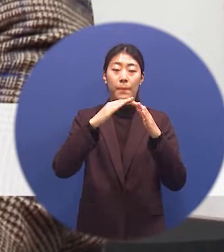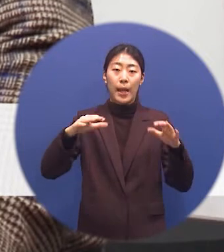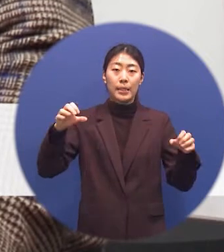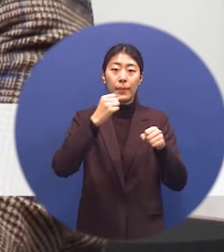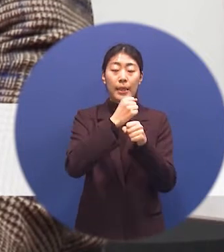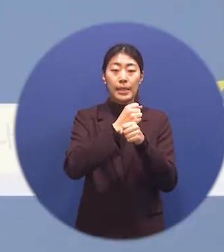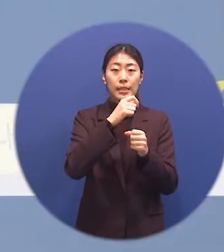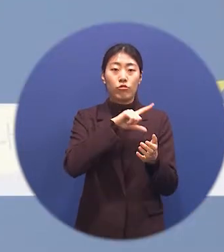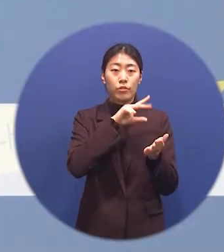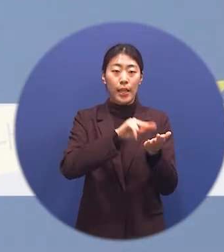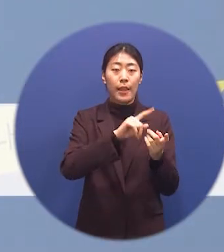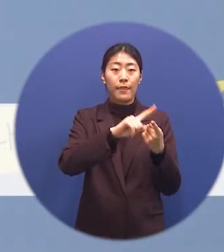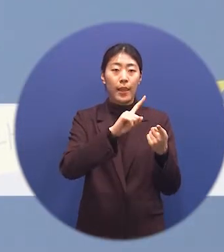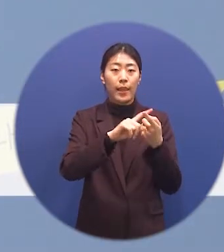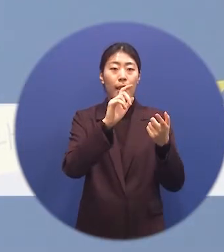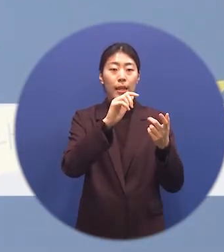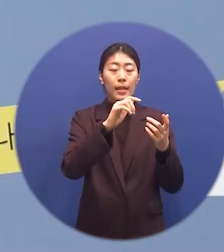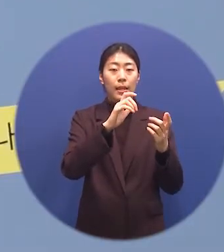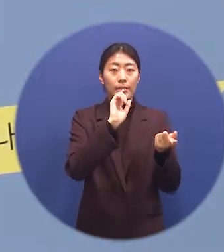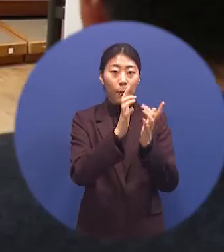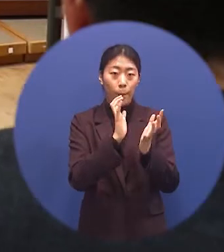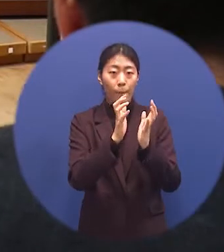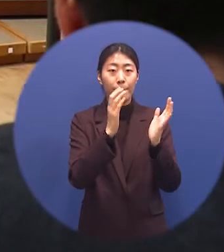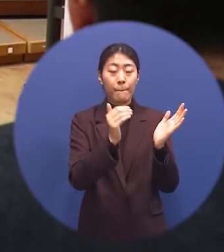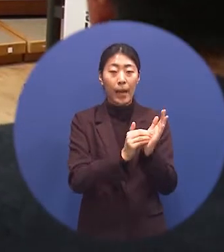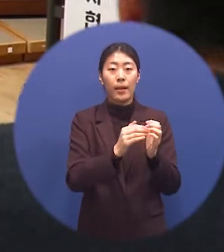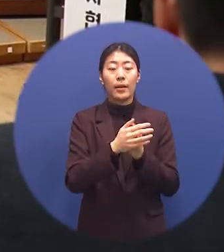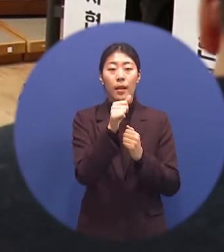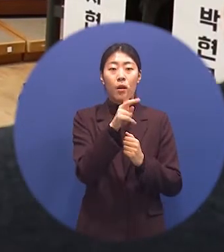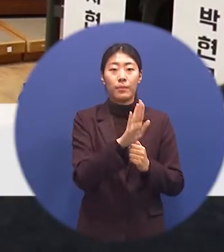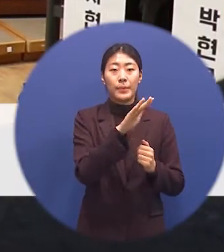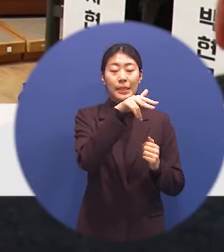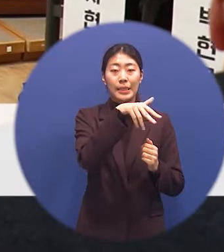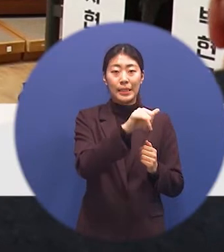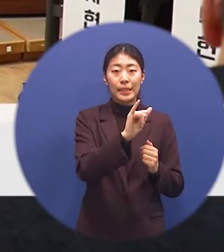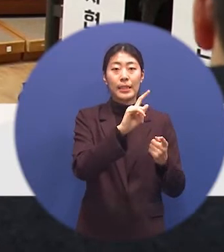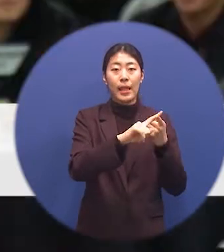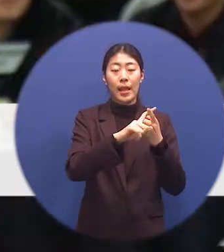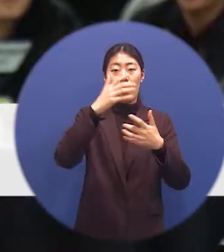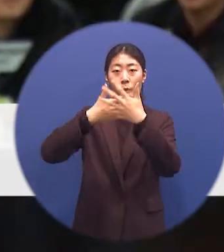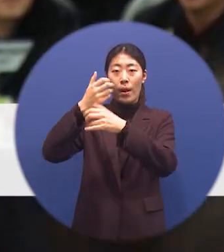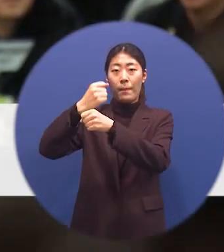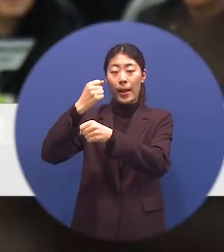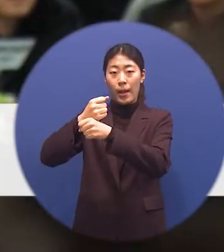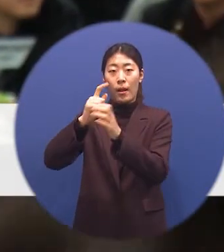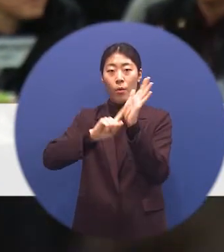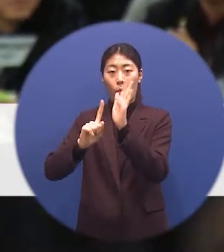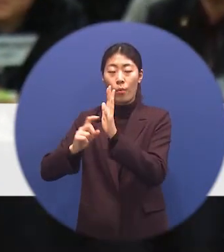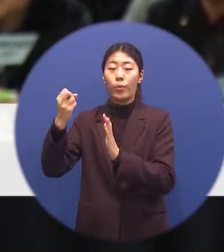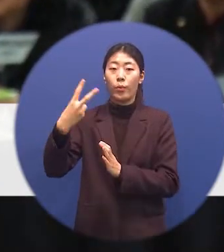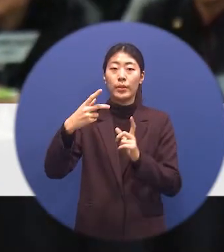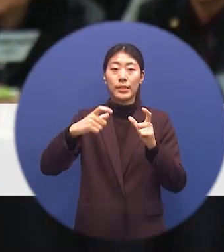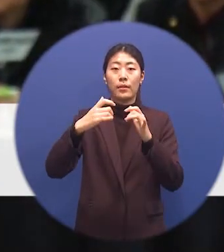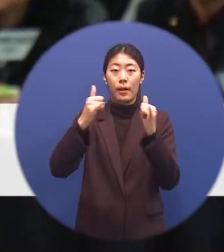만들기를 주제로 한 주민 참여 토론이 펼쳐졌으며, 협치를 주제로 한 영화 제작 공개 오디션과 주민과 소통하는